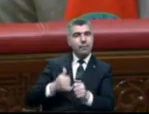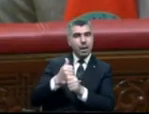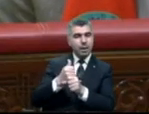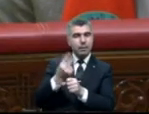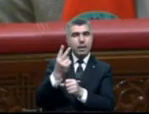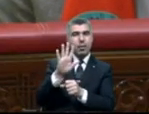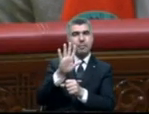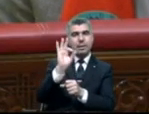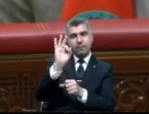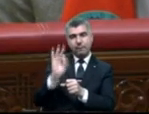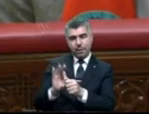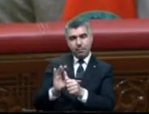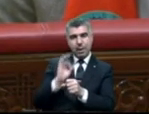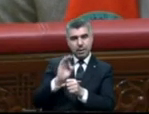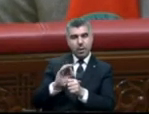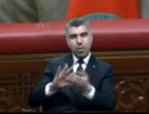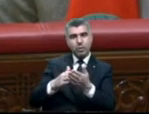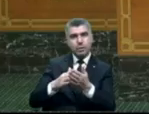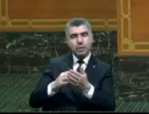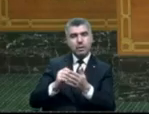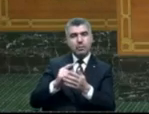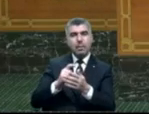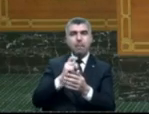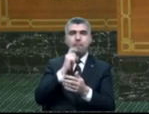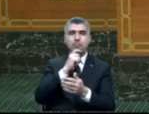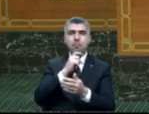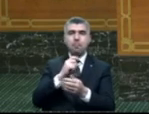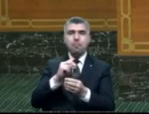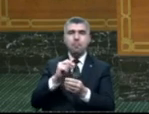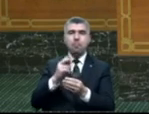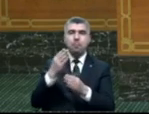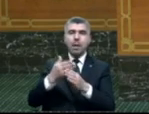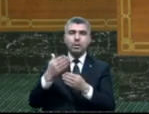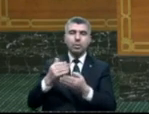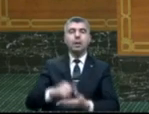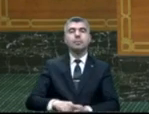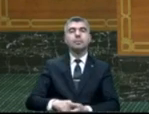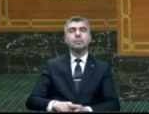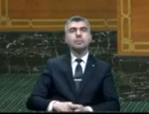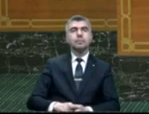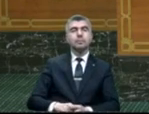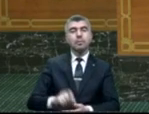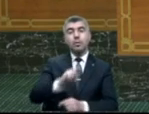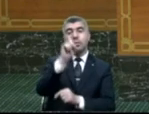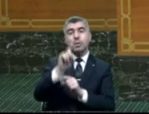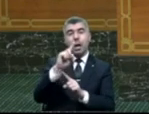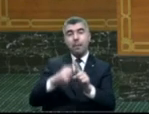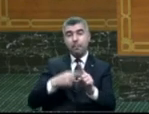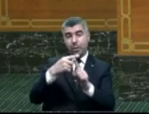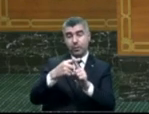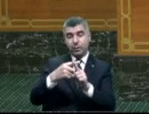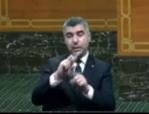ومنها 52% من الطماطين. وشكرا. شكرا السيد الوزير المحترم. دونك في إطار التعقيب على جواب